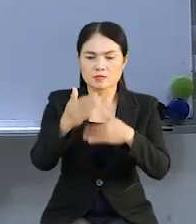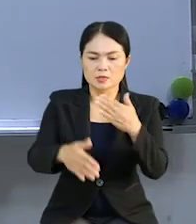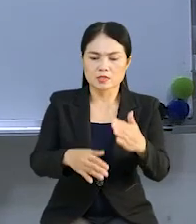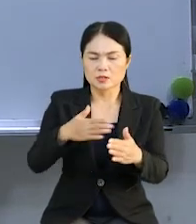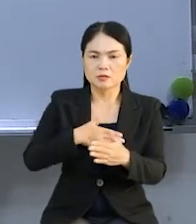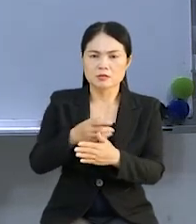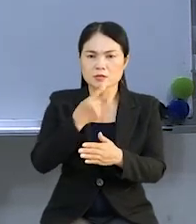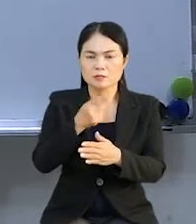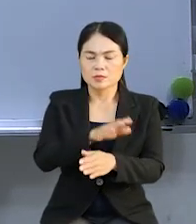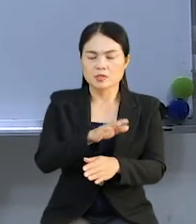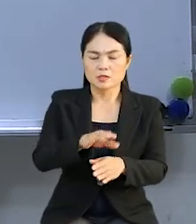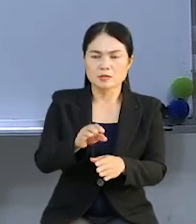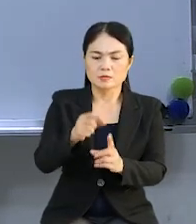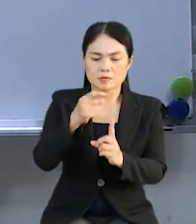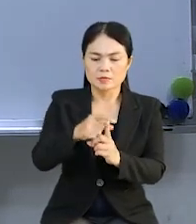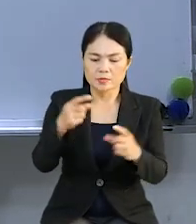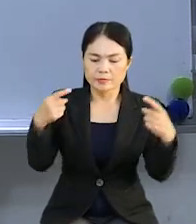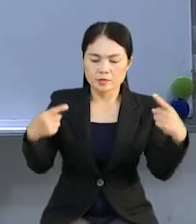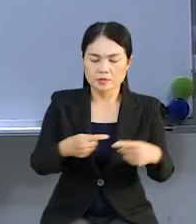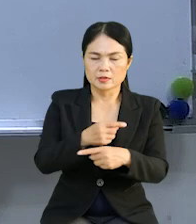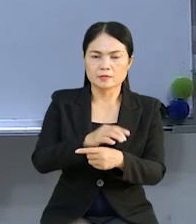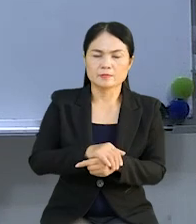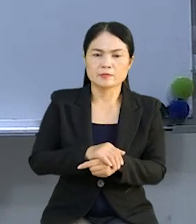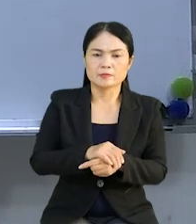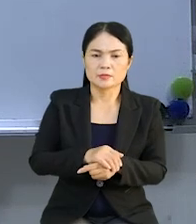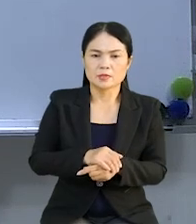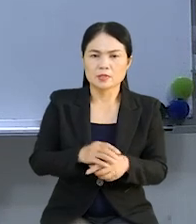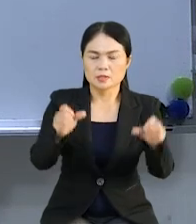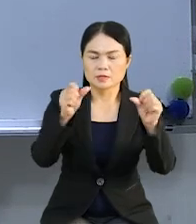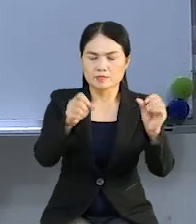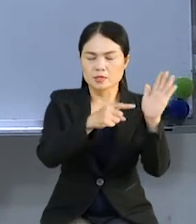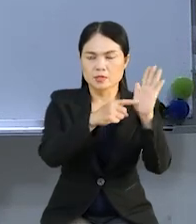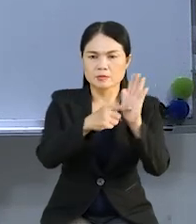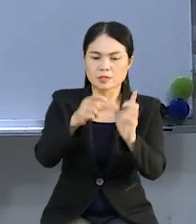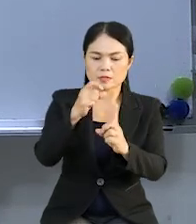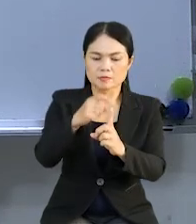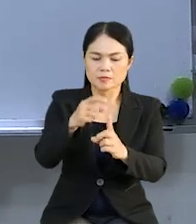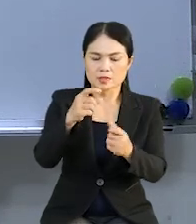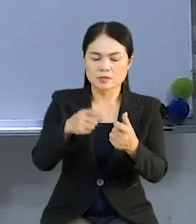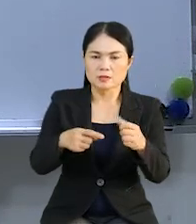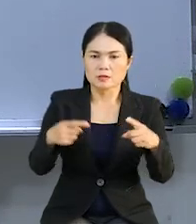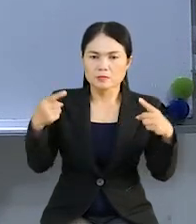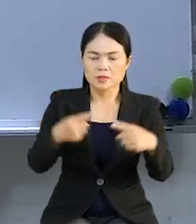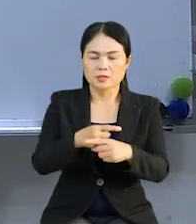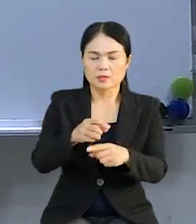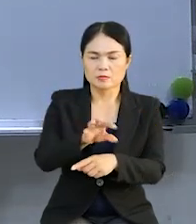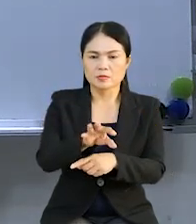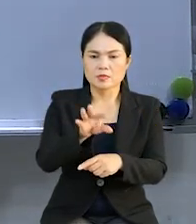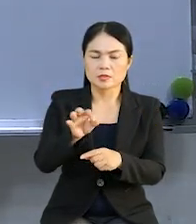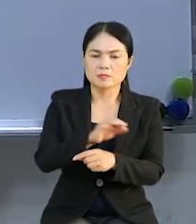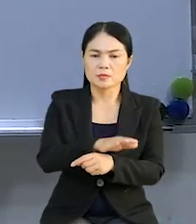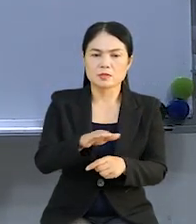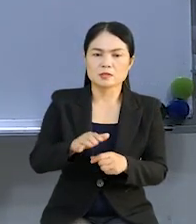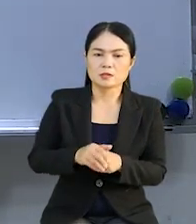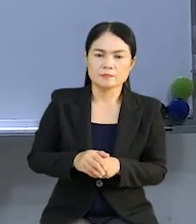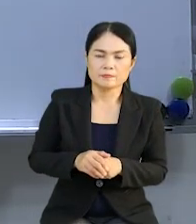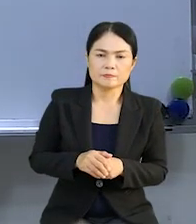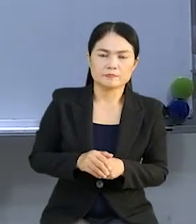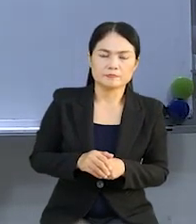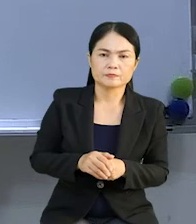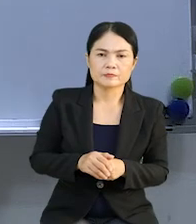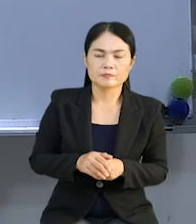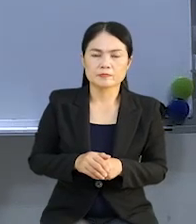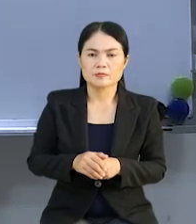ทียดครูสมัยก้นโรคเปียตุยบาดแล้วครูสมบัดบางหายในเปียตุยนะหอกก้นโรคหายครูนั้นบาด